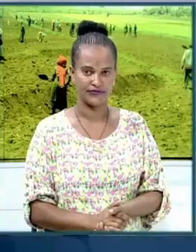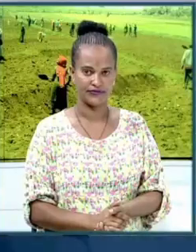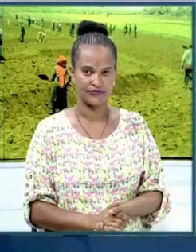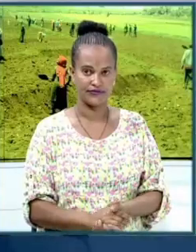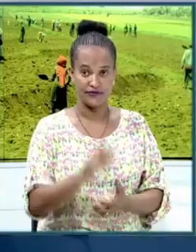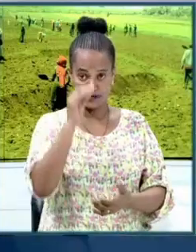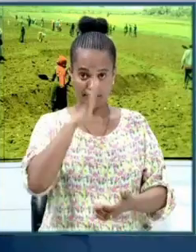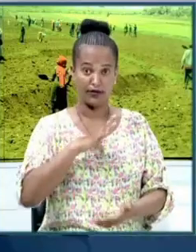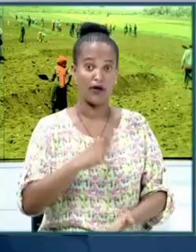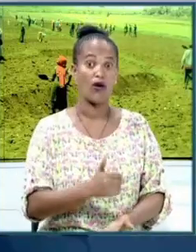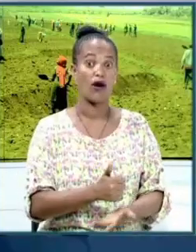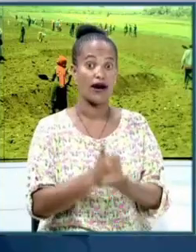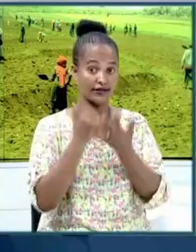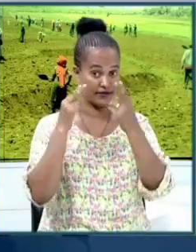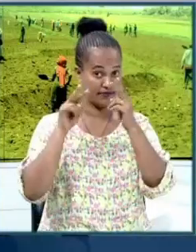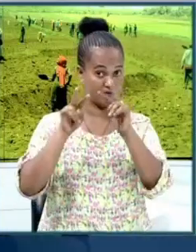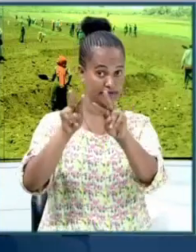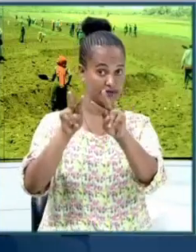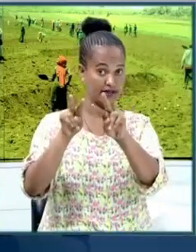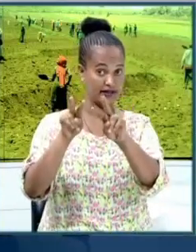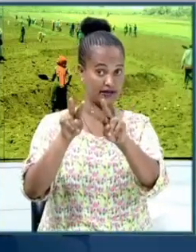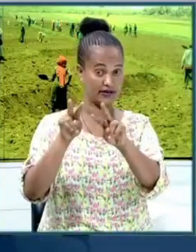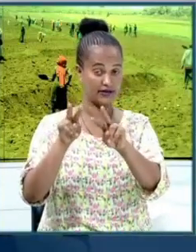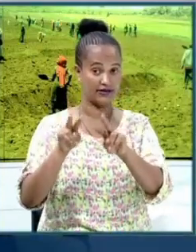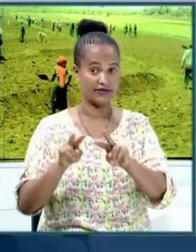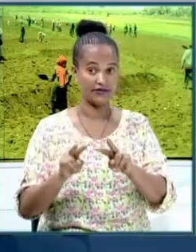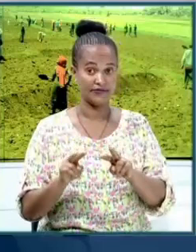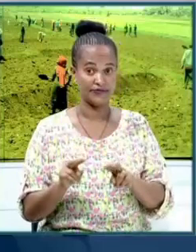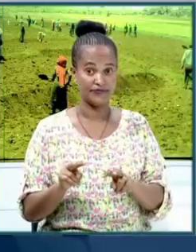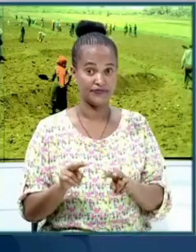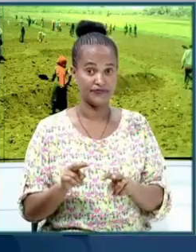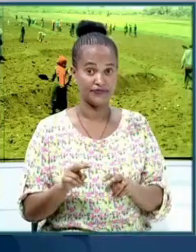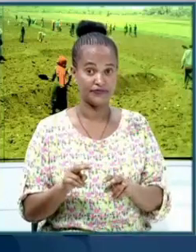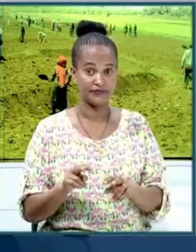سو حاجز بز ملکت زهست العلا